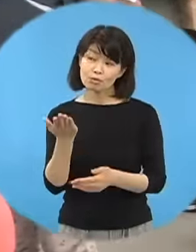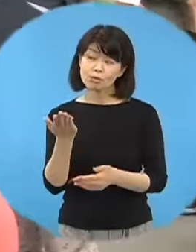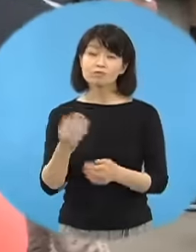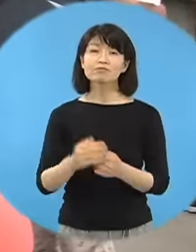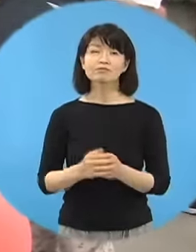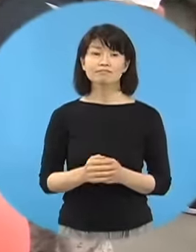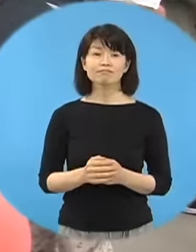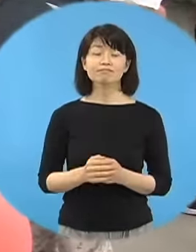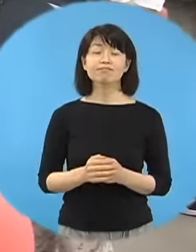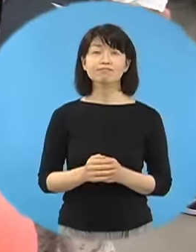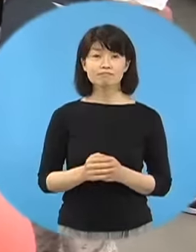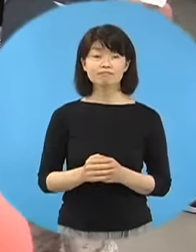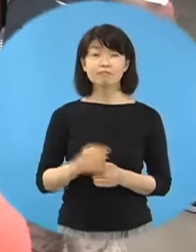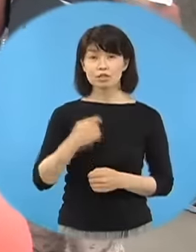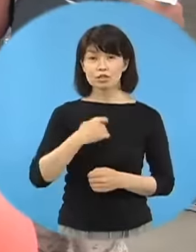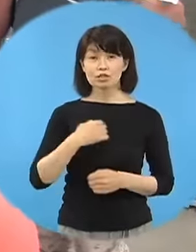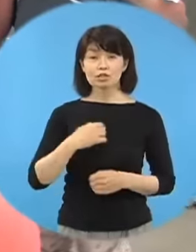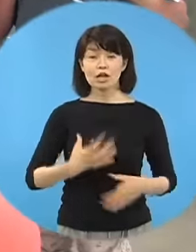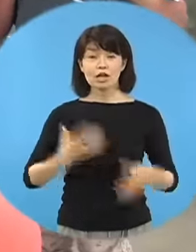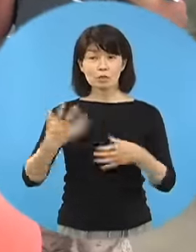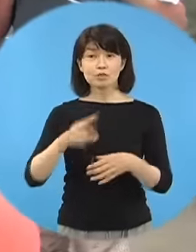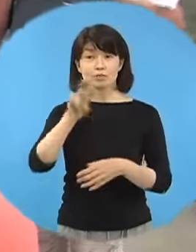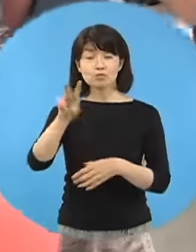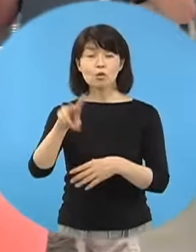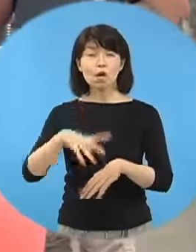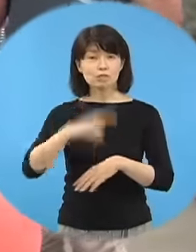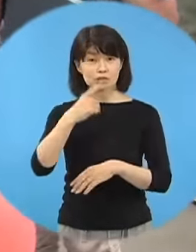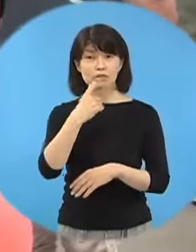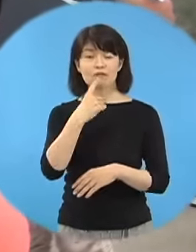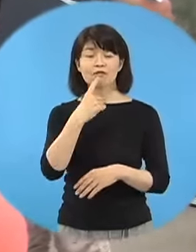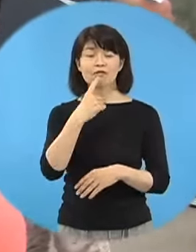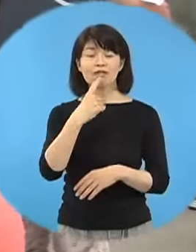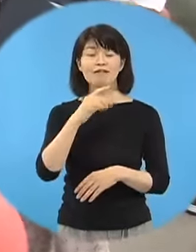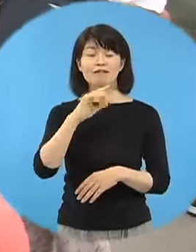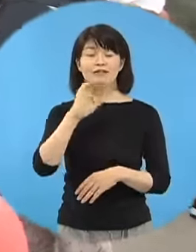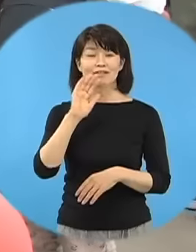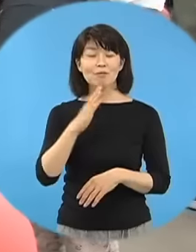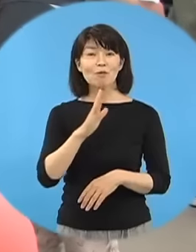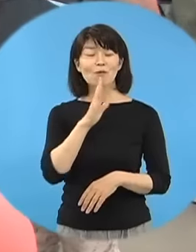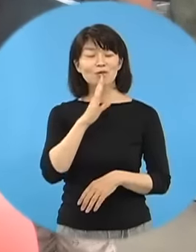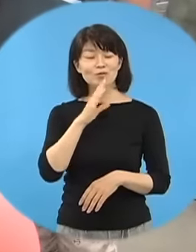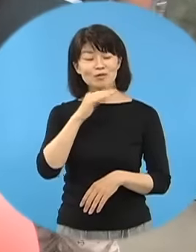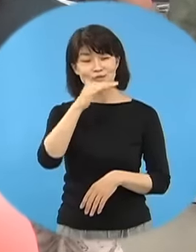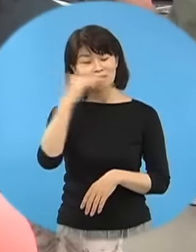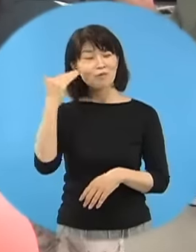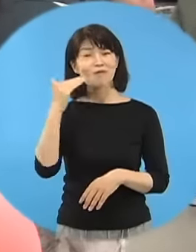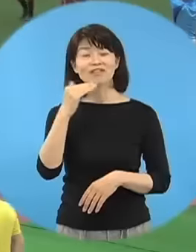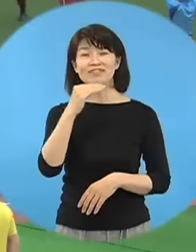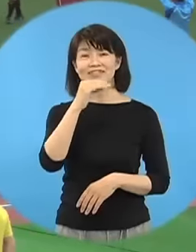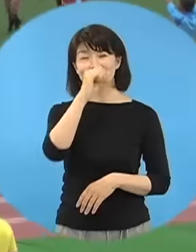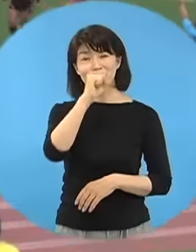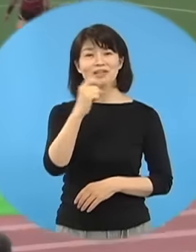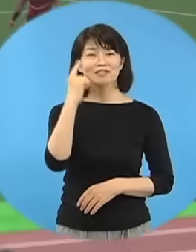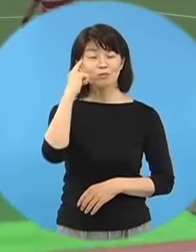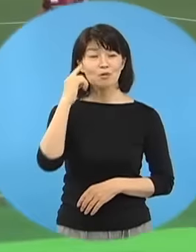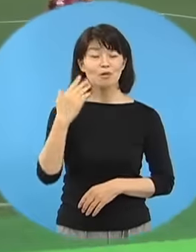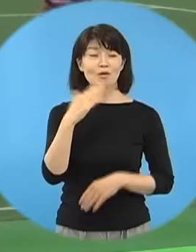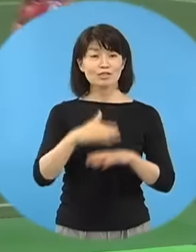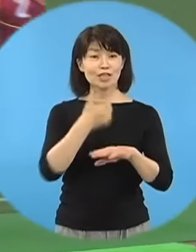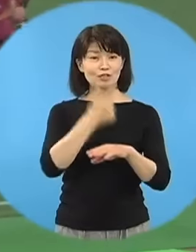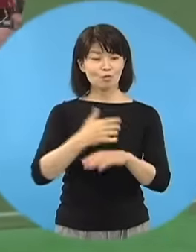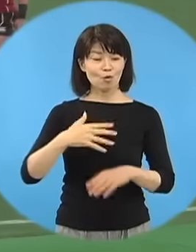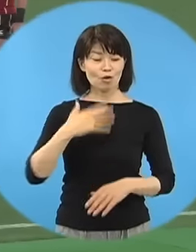いかがでしたああの初めてラグビを見てですけどすごいあの感があって手の方たと